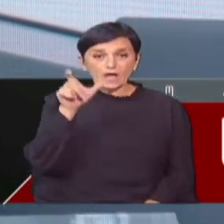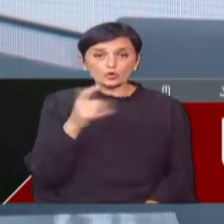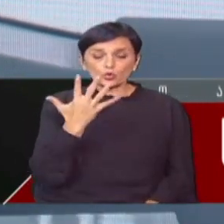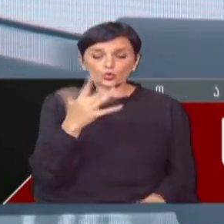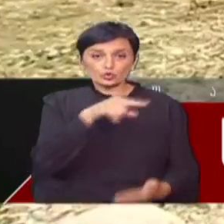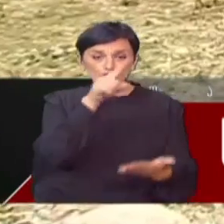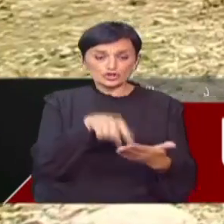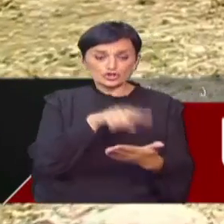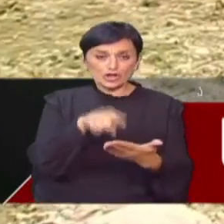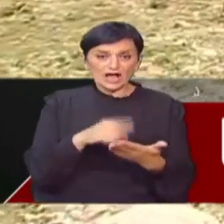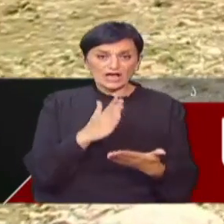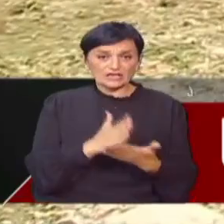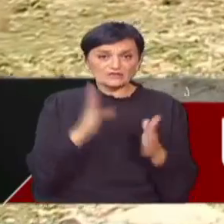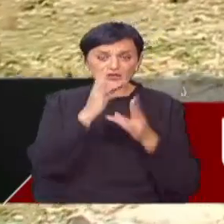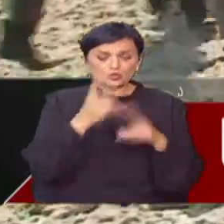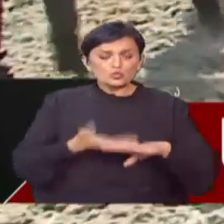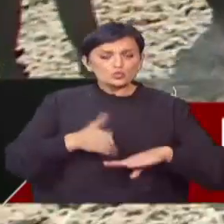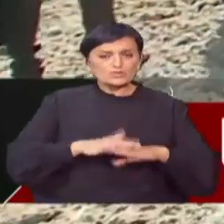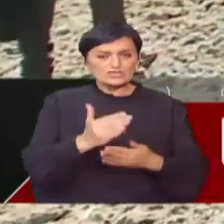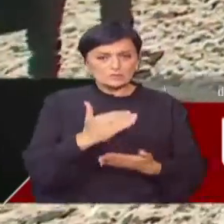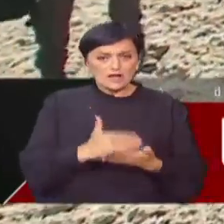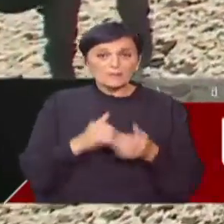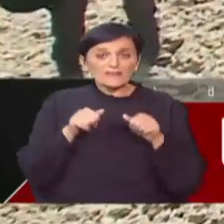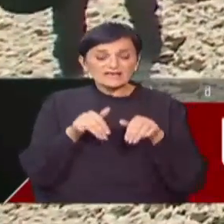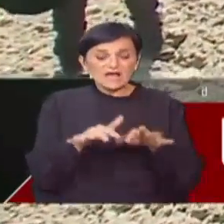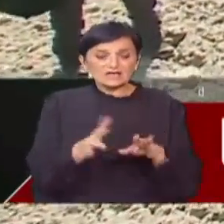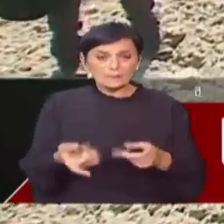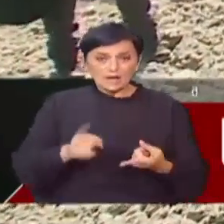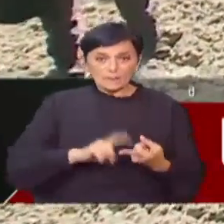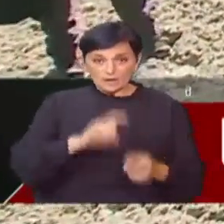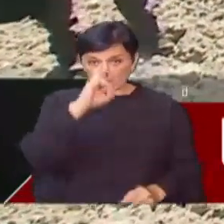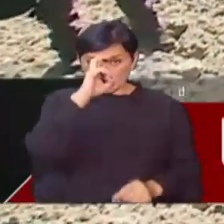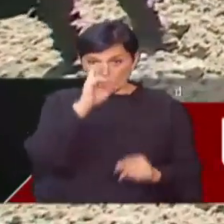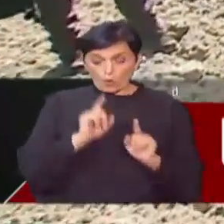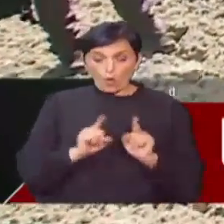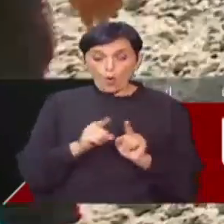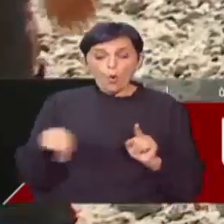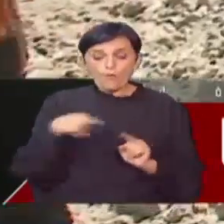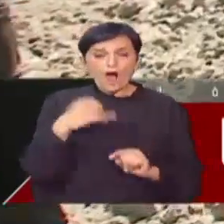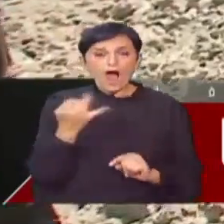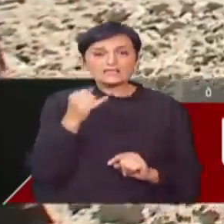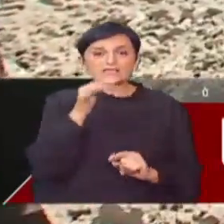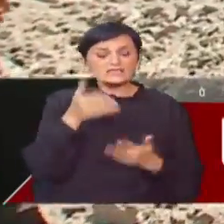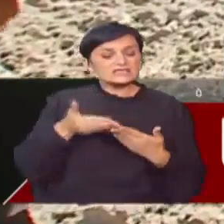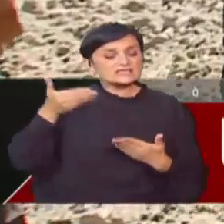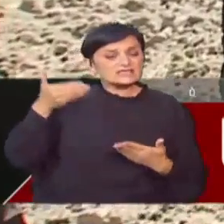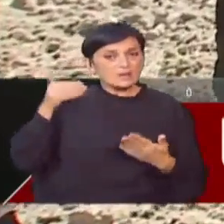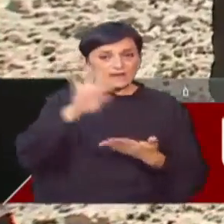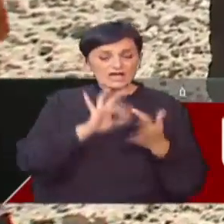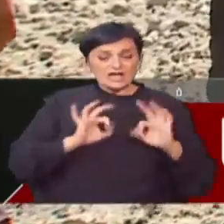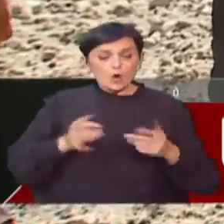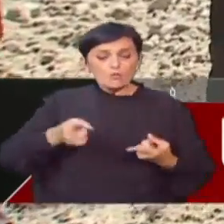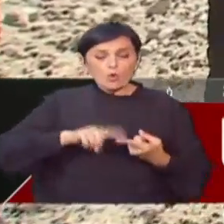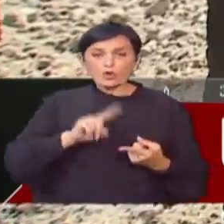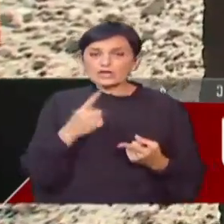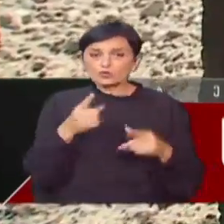ხუთი შეკითხვა აქვს, რომელიც ძირითადად სტიქის უმძიმე შედეგებზე რეაგირებას ეხება. ხელისუფლების ოპონენტებს აინტერესებს წლების წინ გაკეთებული განცხადებების ფონზე,